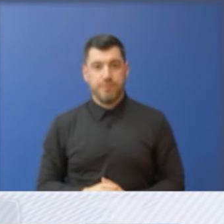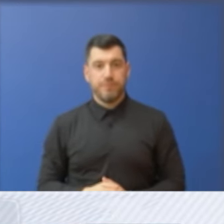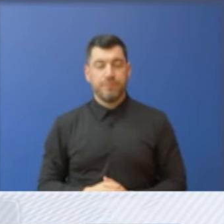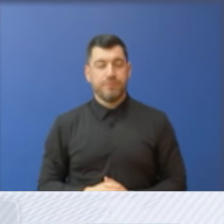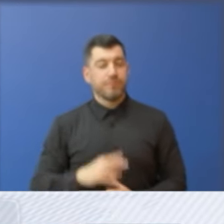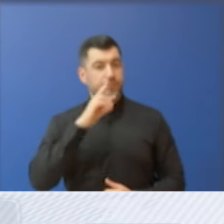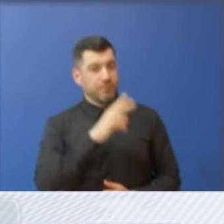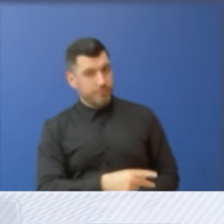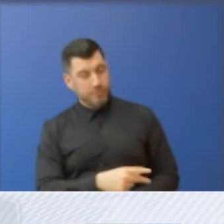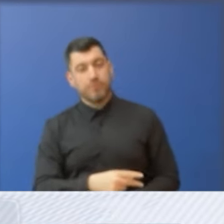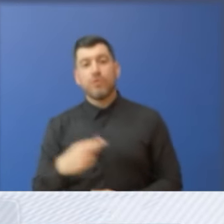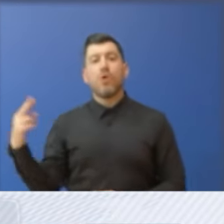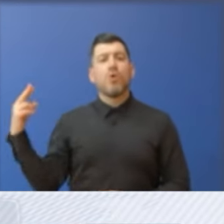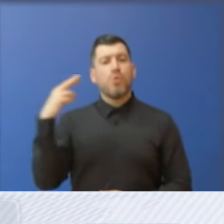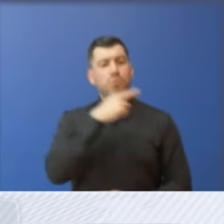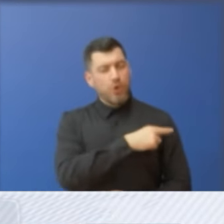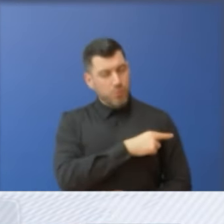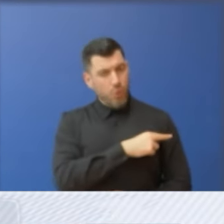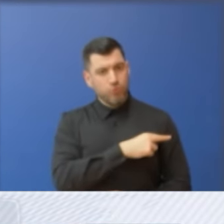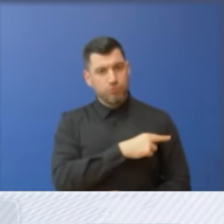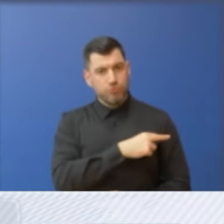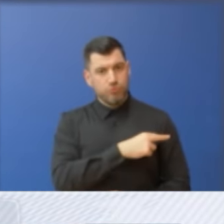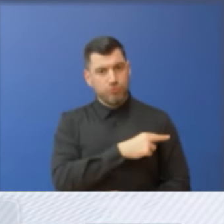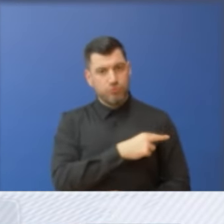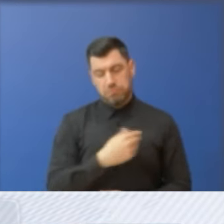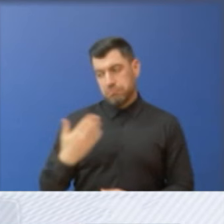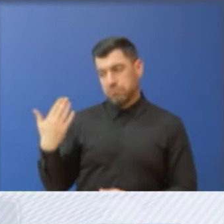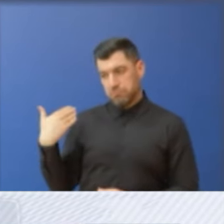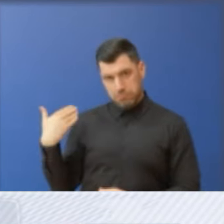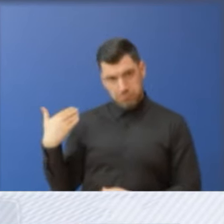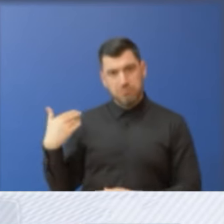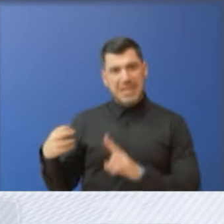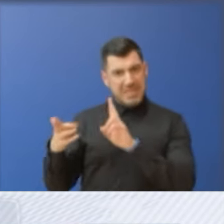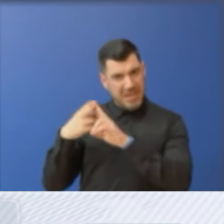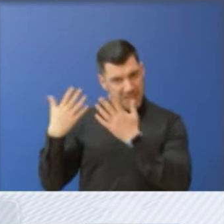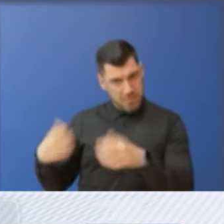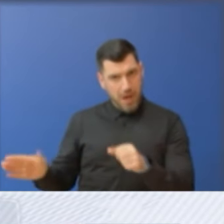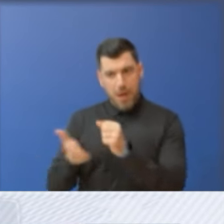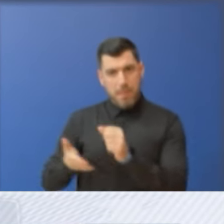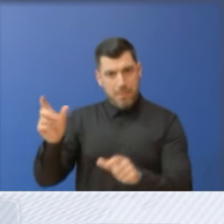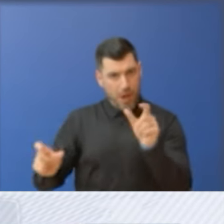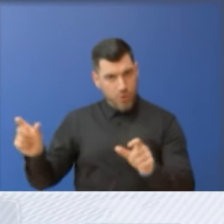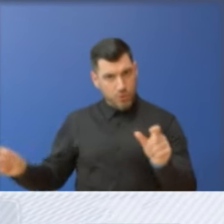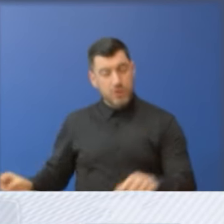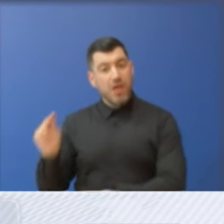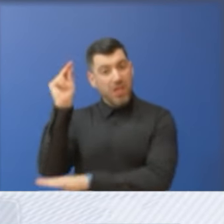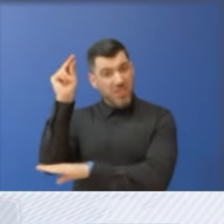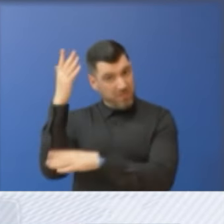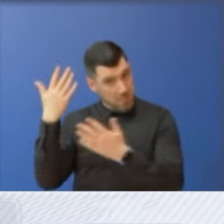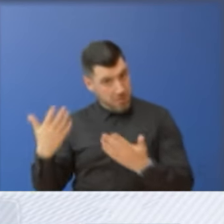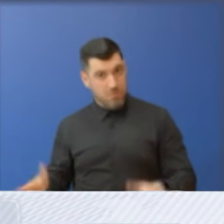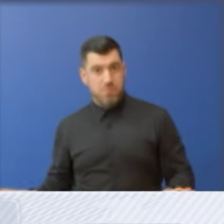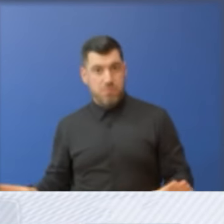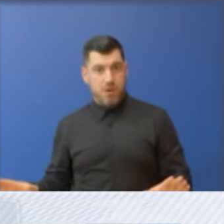που ανακοίνωσε στην πολύ επικοδομητική συνάντηση και συζήτηση που είχε με προσώπους των αγροτών πριν από λίγες ημέρες, θα γίνει και μια